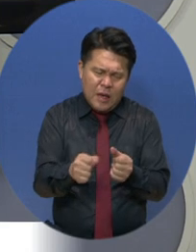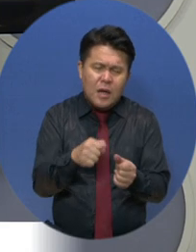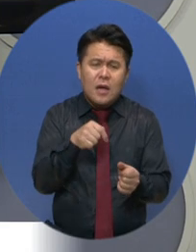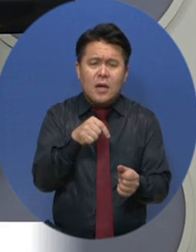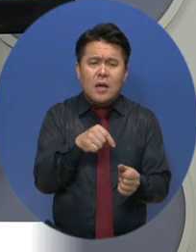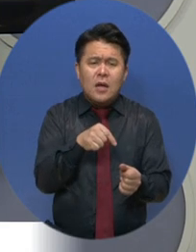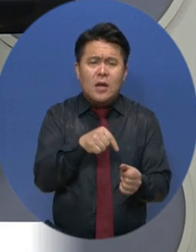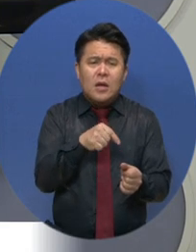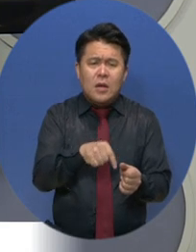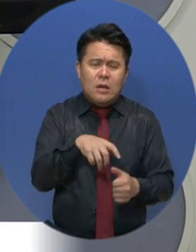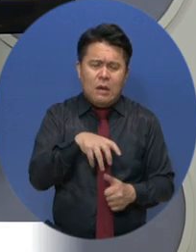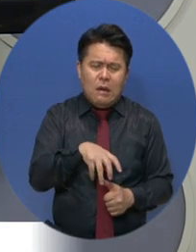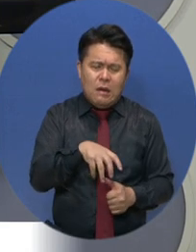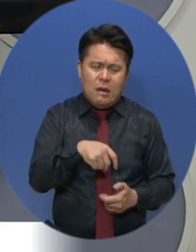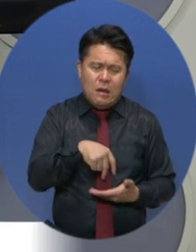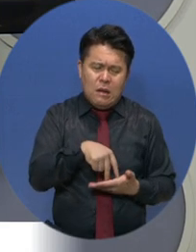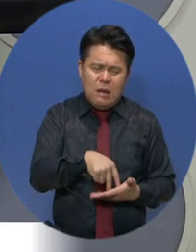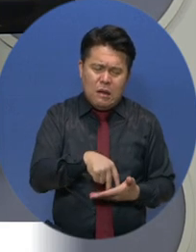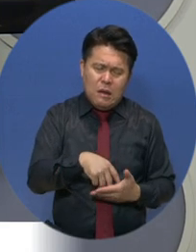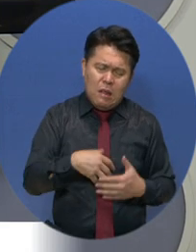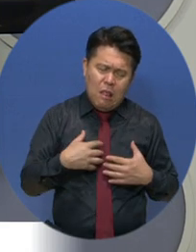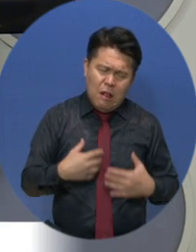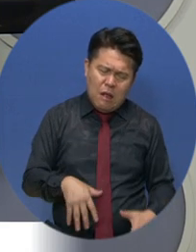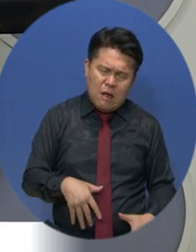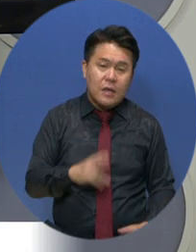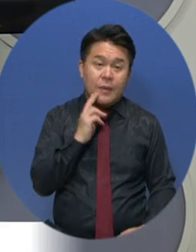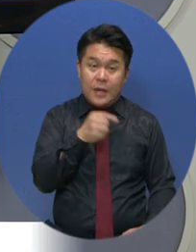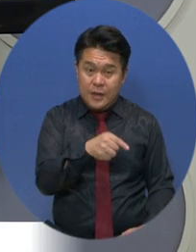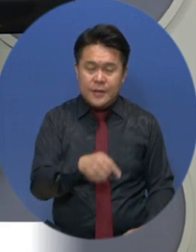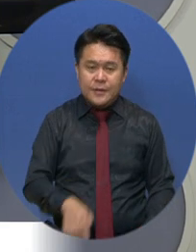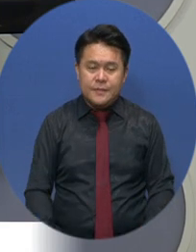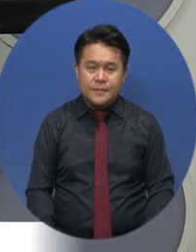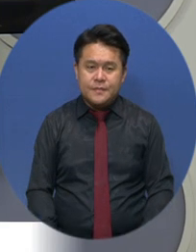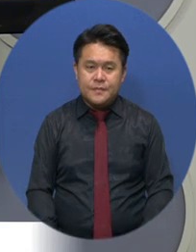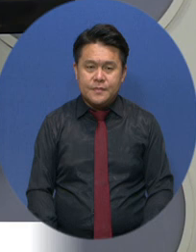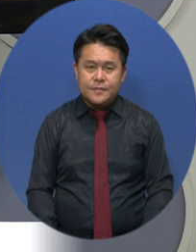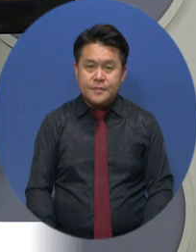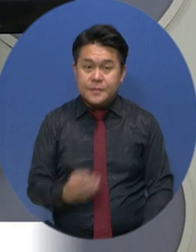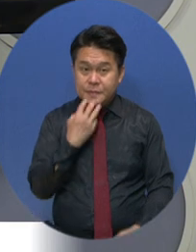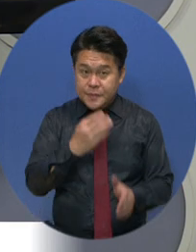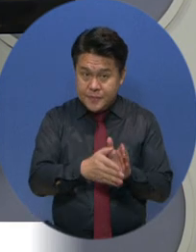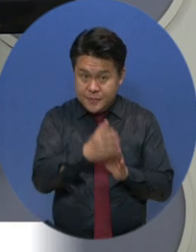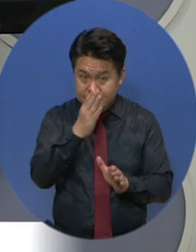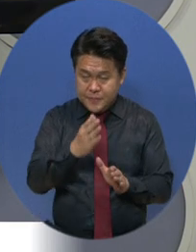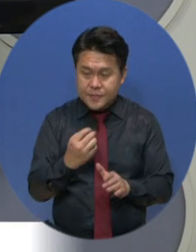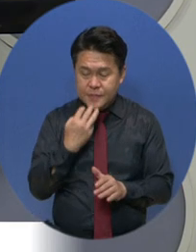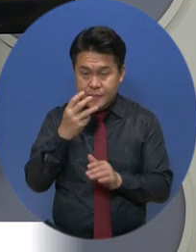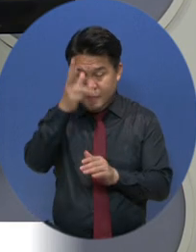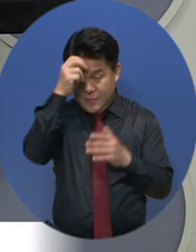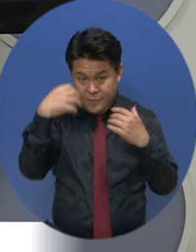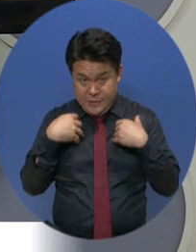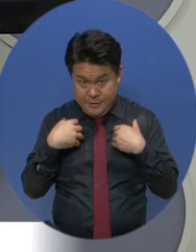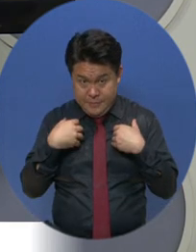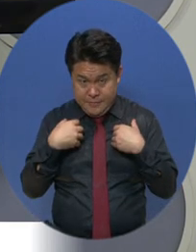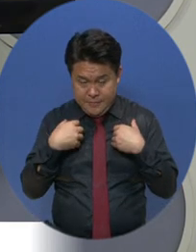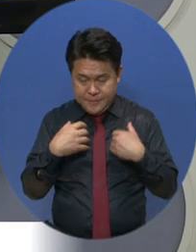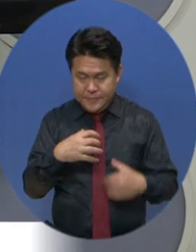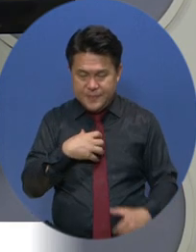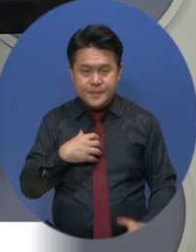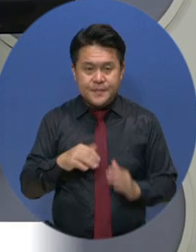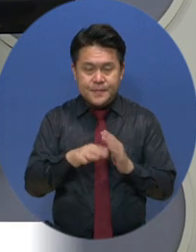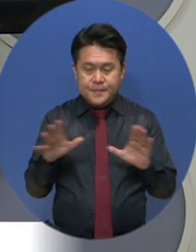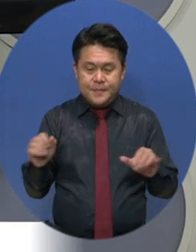과 무기력을 더욱 증가시키고 있는 상황입니다 이에 서울시와 서울지방경찰청은 위기가정